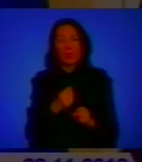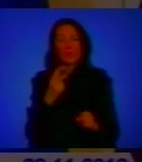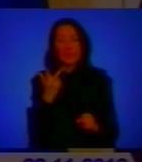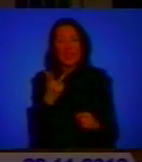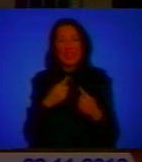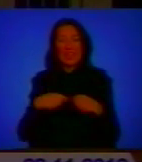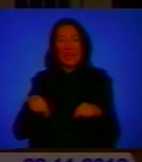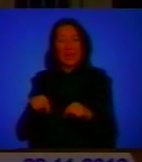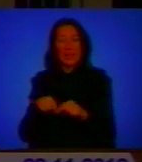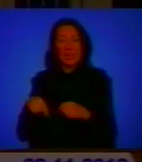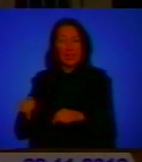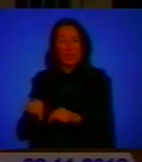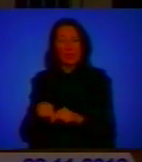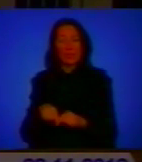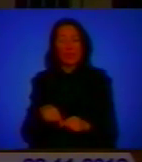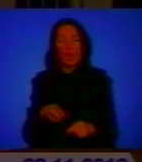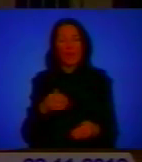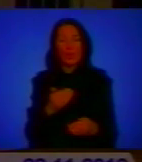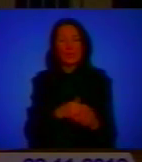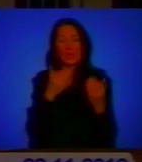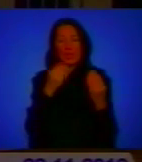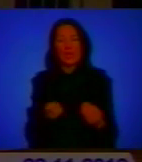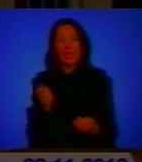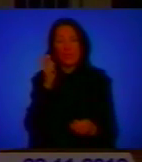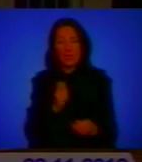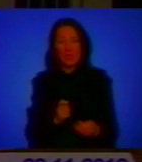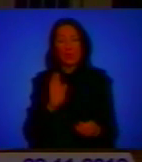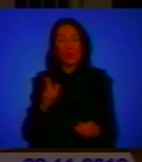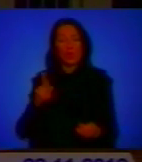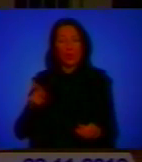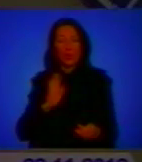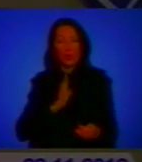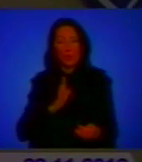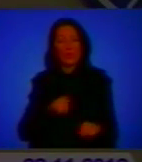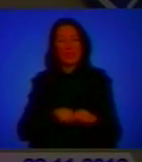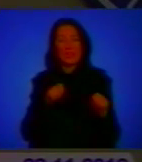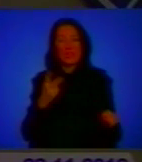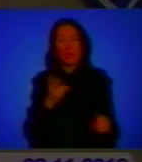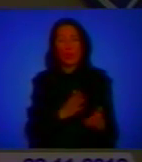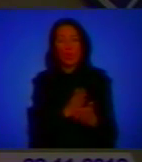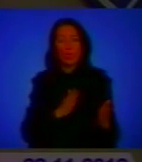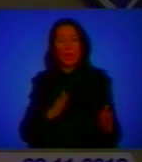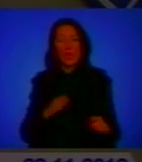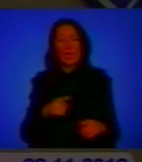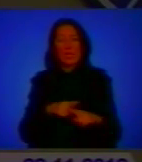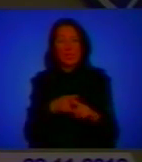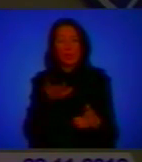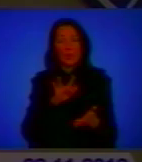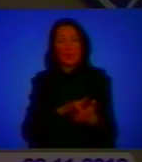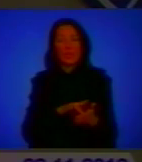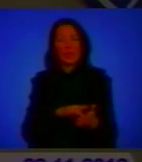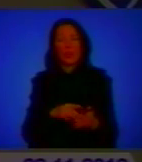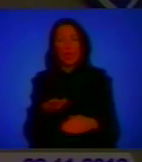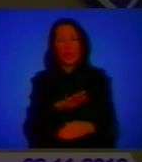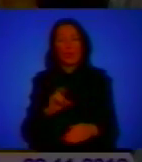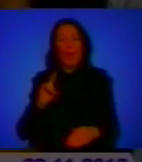країнах. В останній день візиту Віктор Янукович побував на відкритті другої черги технічного центру «Мотор Січ» на території аеропорту